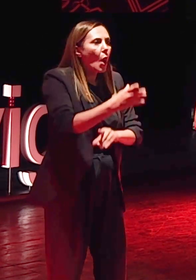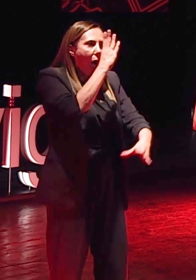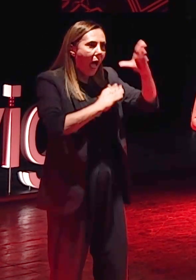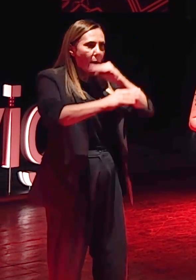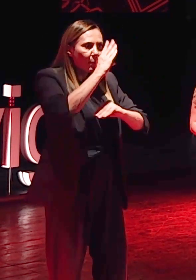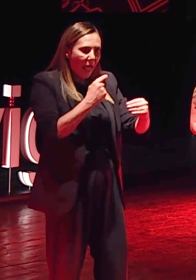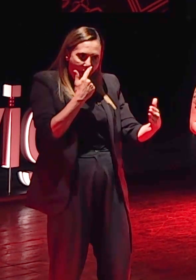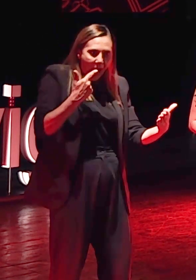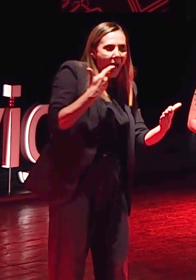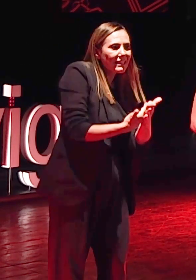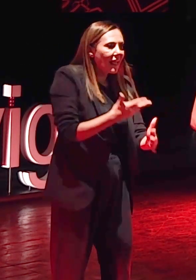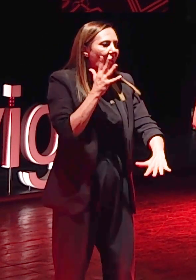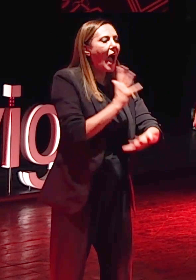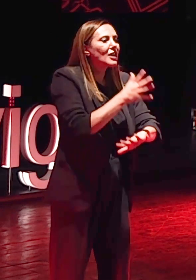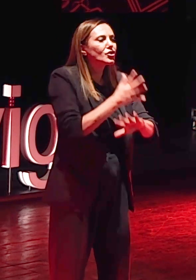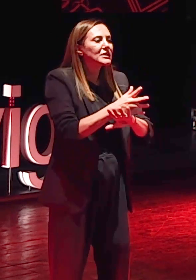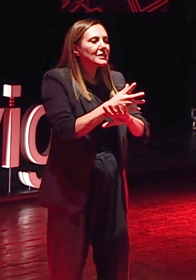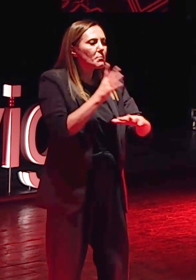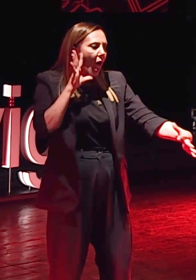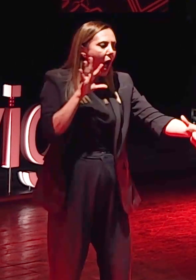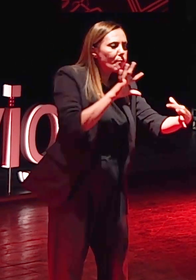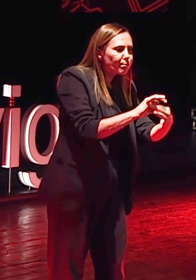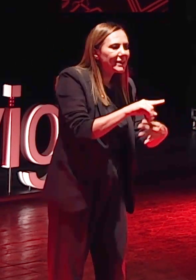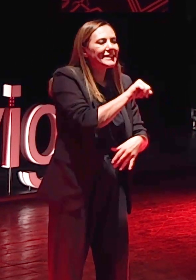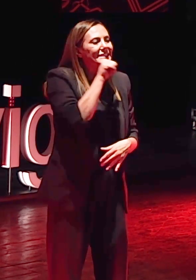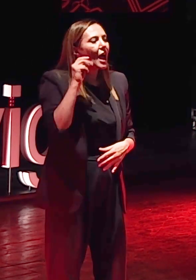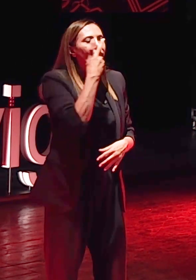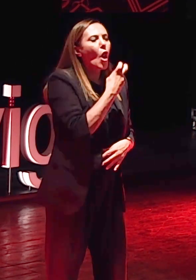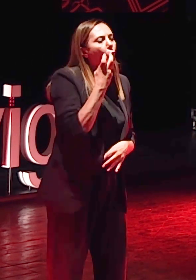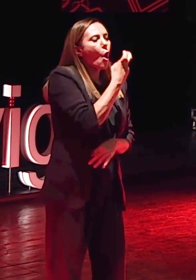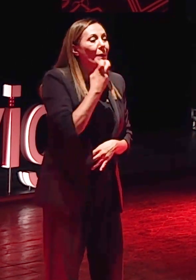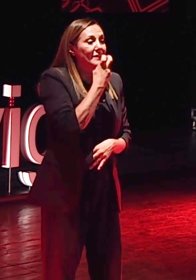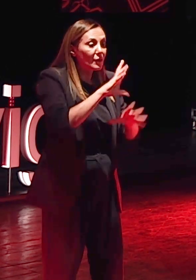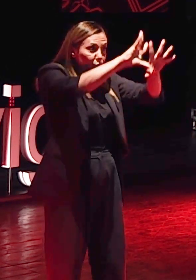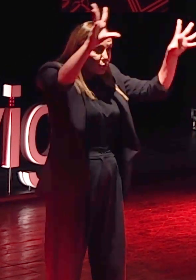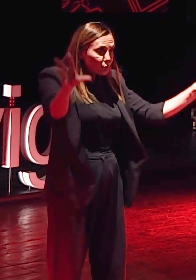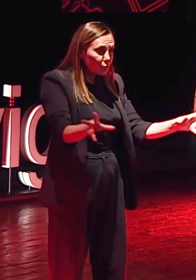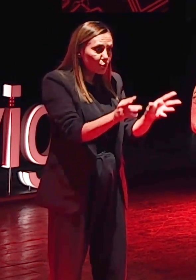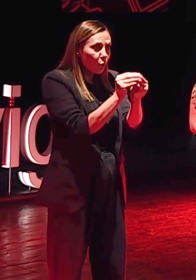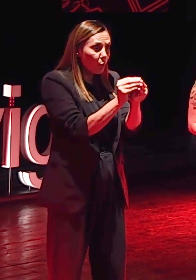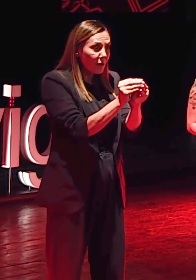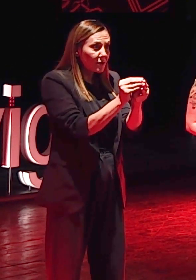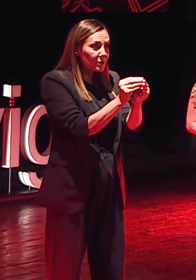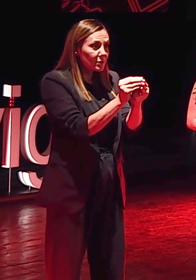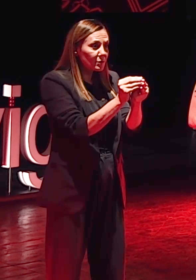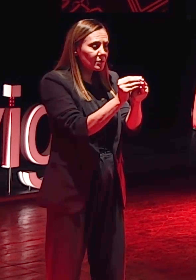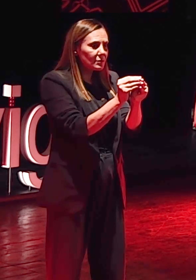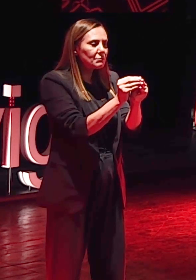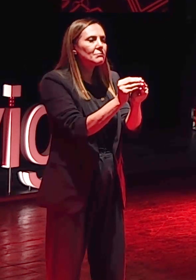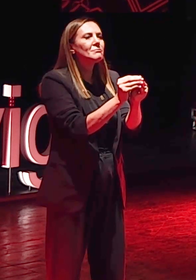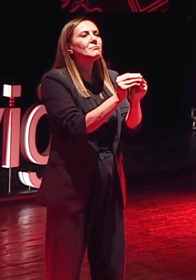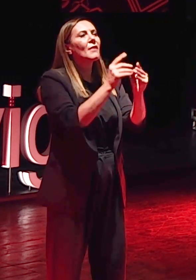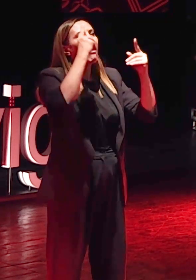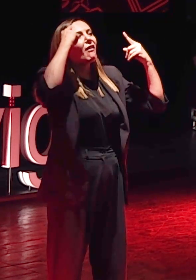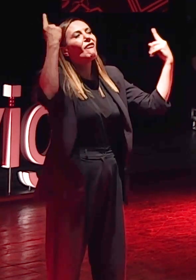accessibile possibile a loro hanno bisogno di logopedia E tutto questo è stato lasciato in facoltà e